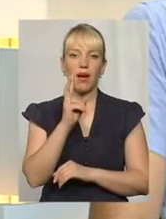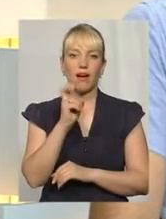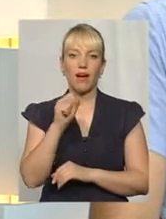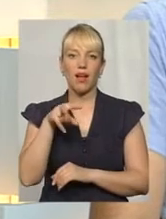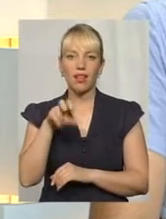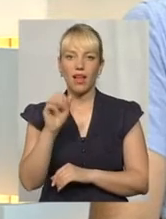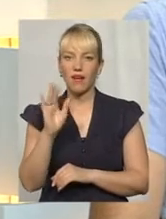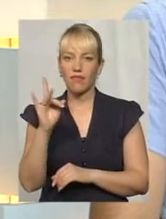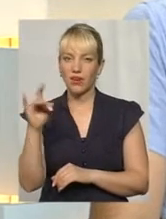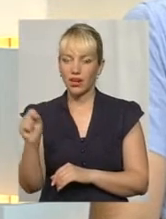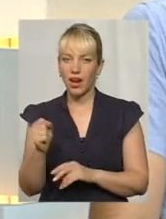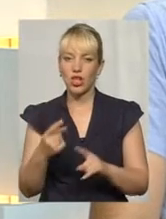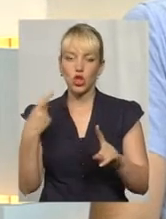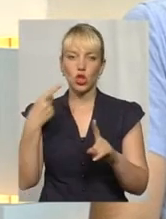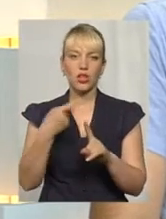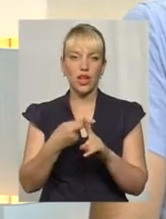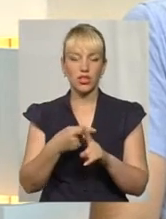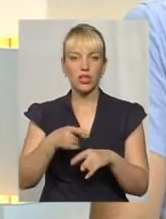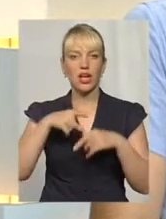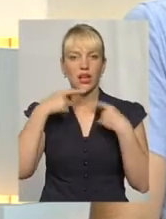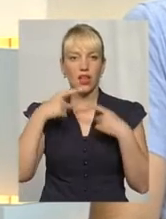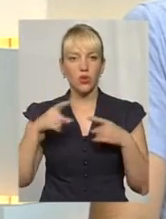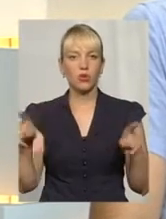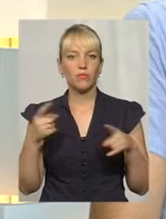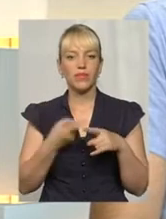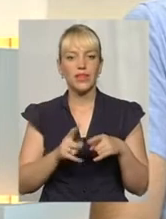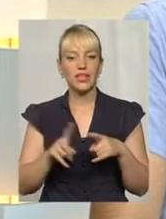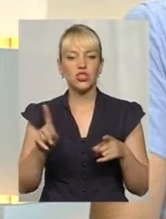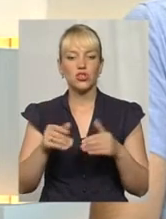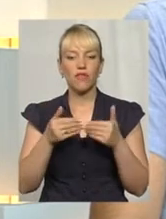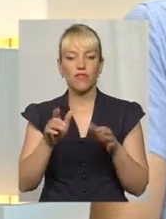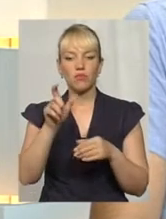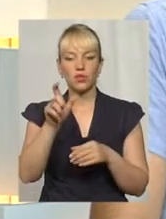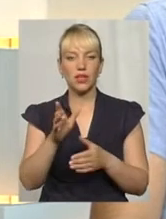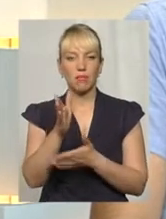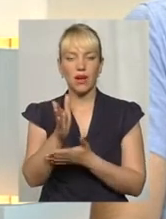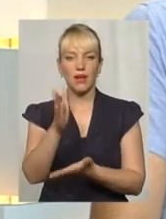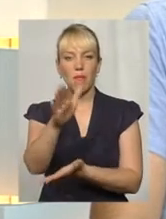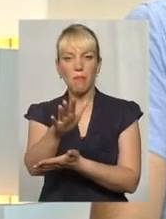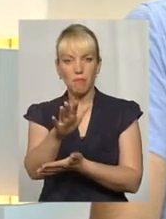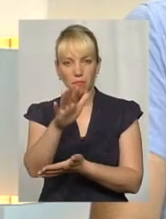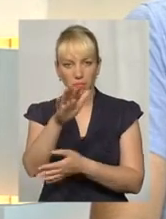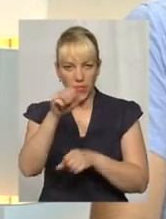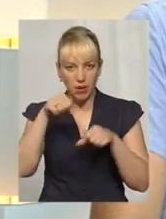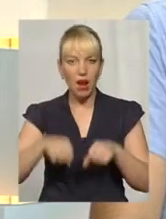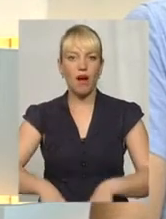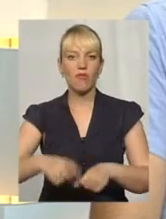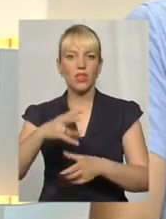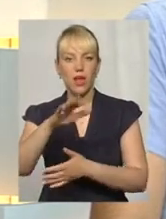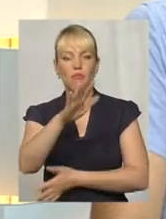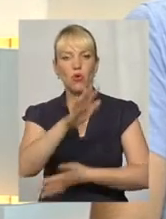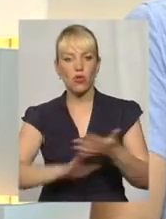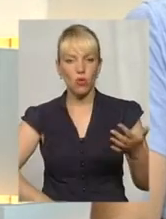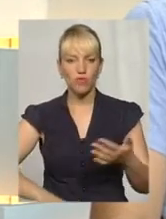диплома декларуємо те, що випускник має право продовжити навчання і здобути освітній